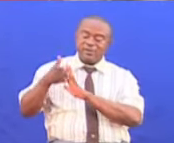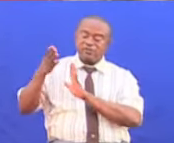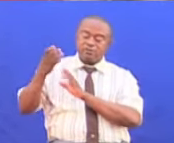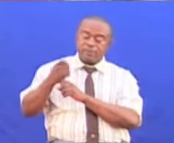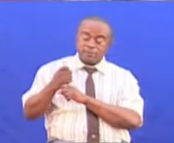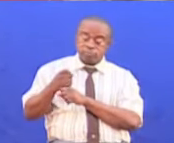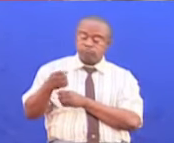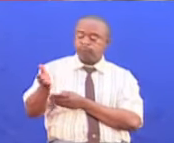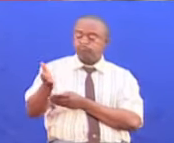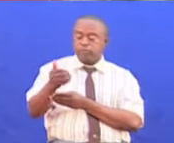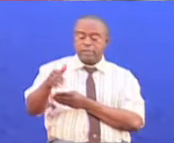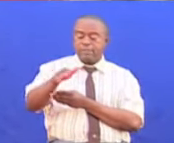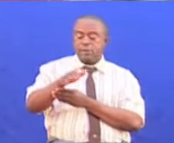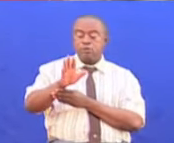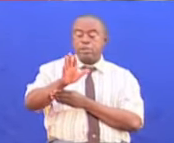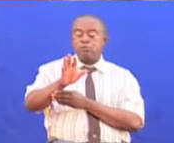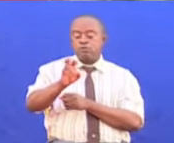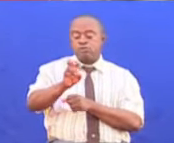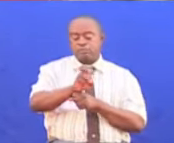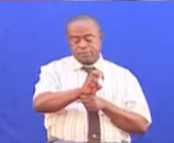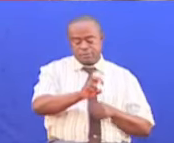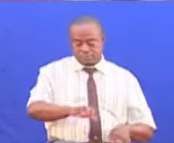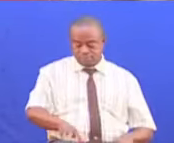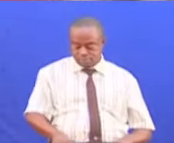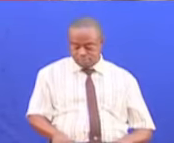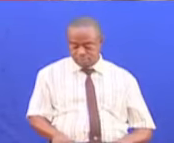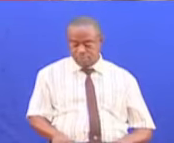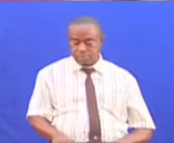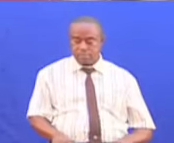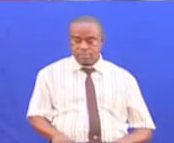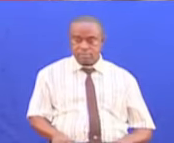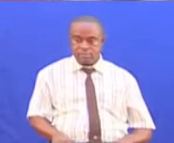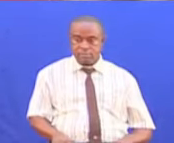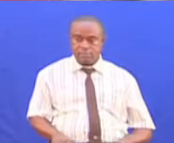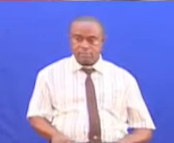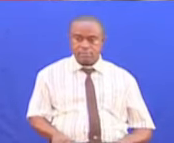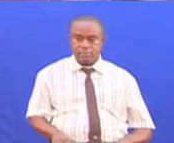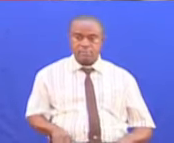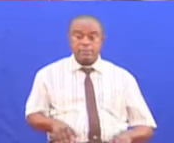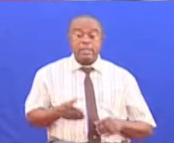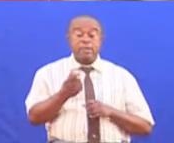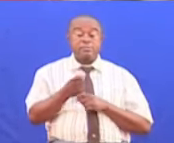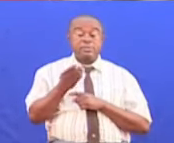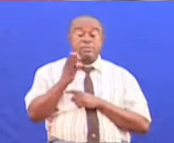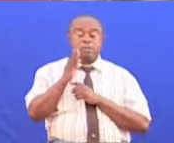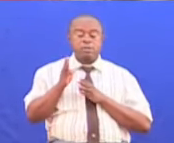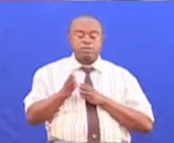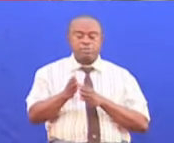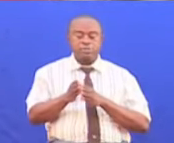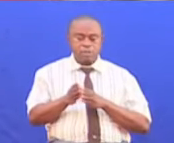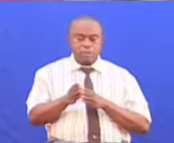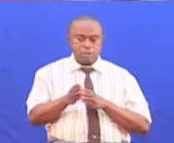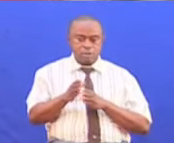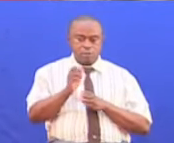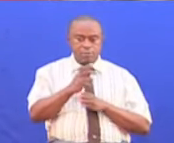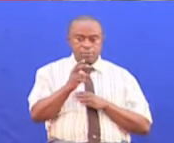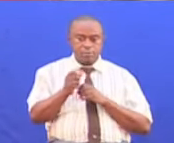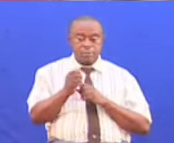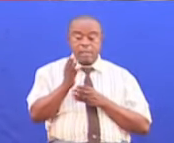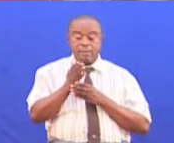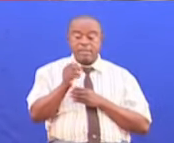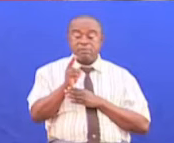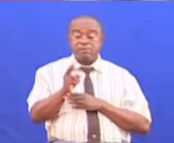vyanah kiny nume na agizza namba Saba D la memorand Ya feda za serik za mita Ya mwaka 2009 baad Ya halm